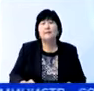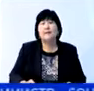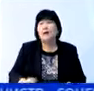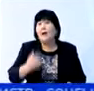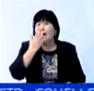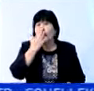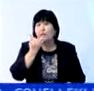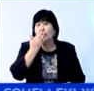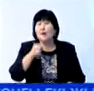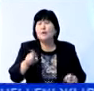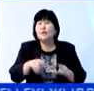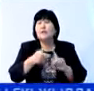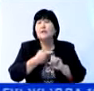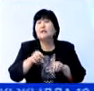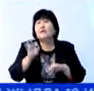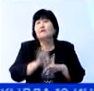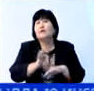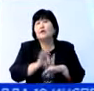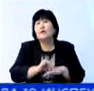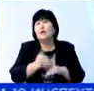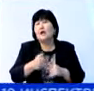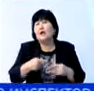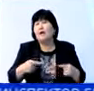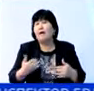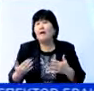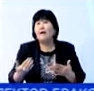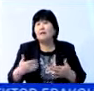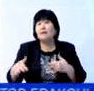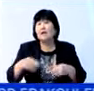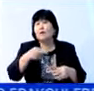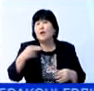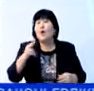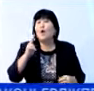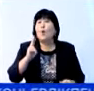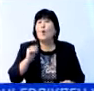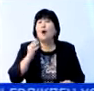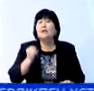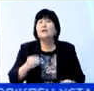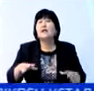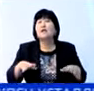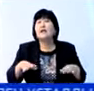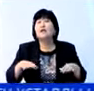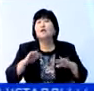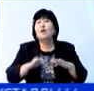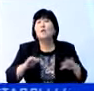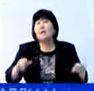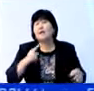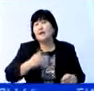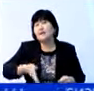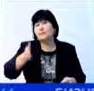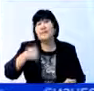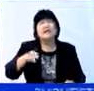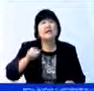Тымау және жедел респираторлық вирусты аурулардың алдын алу тақырыбында Қуаныш санаториялық балабақшасында семинар-тренинг болды.